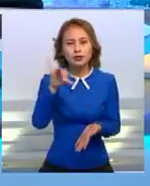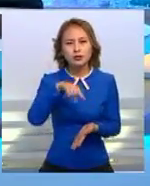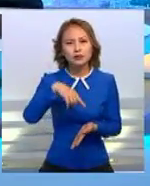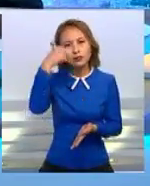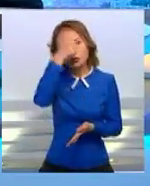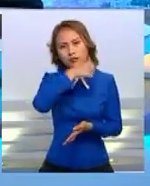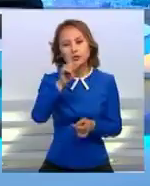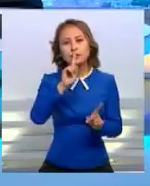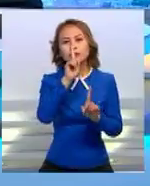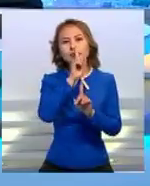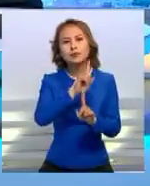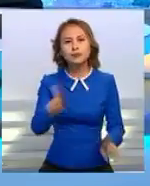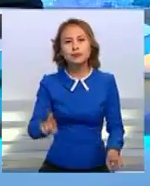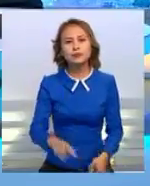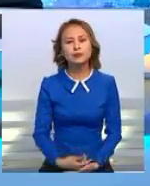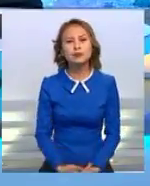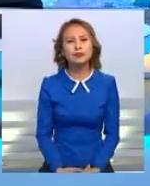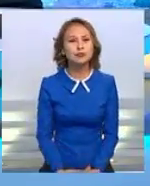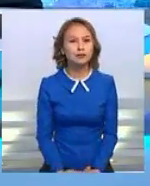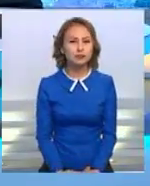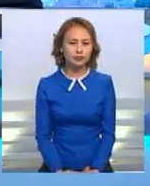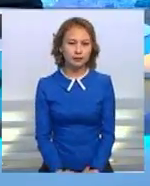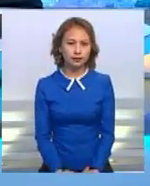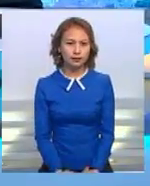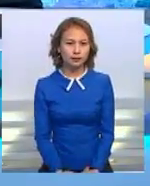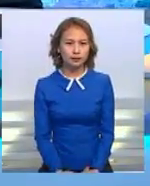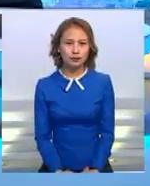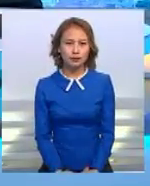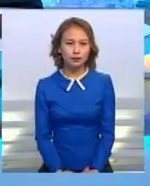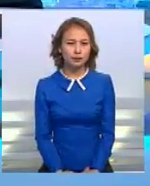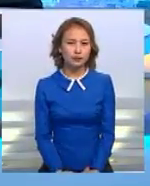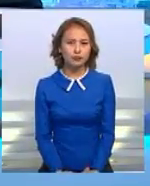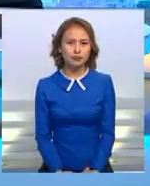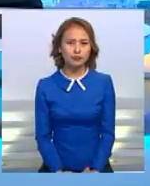Биылғы форум несімен ерекшеленбек?